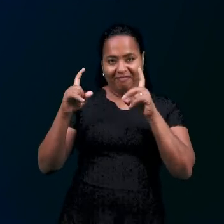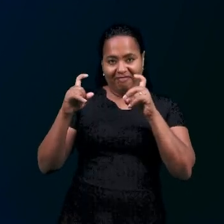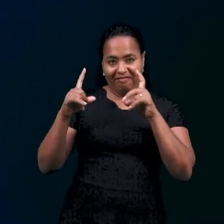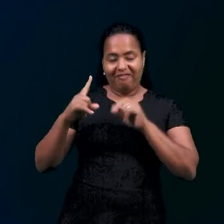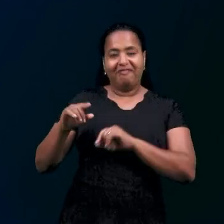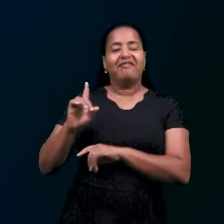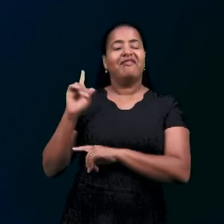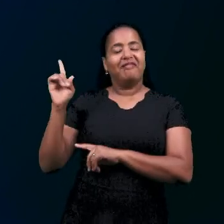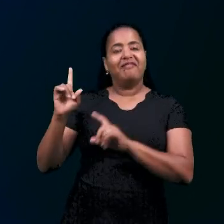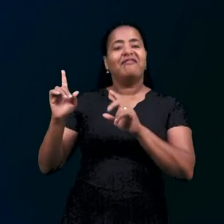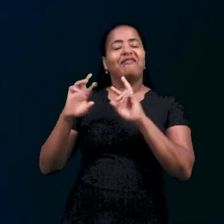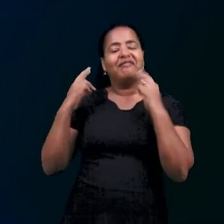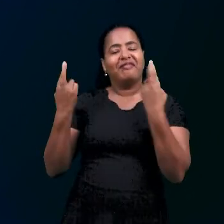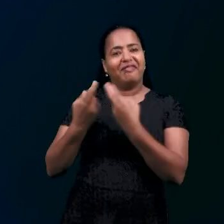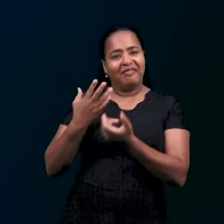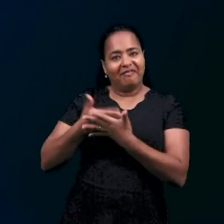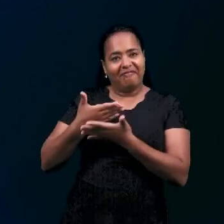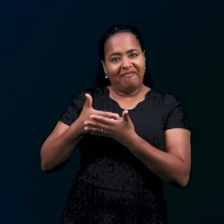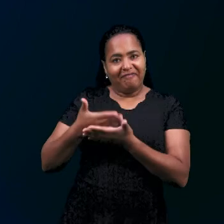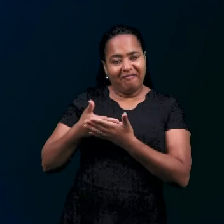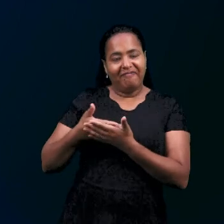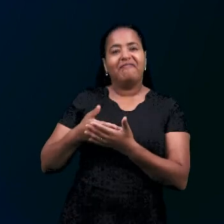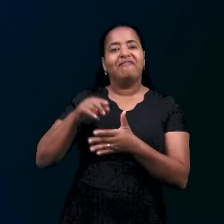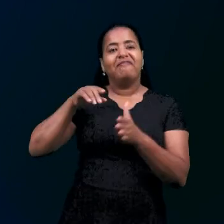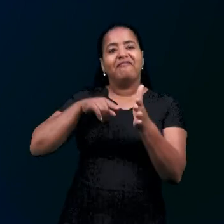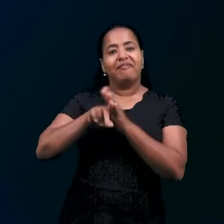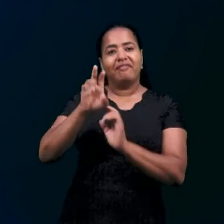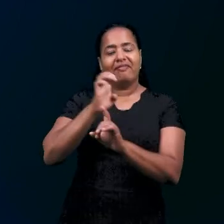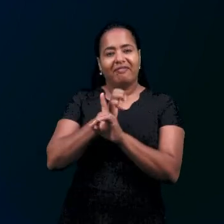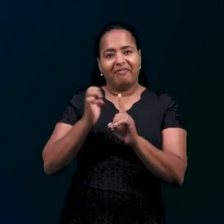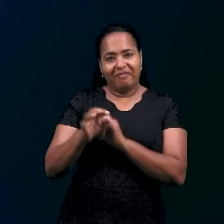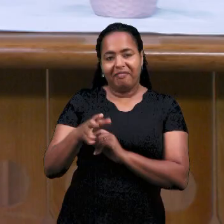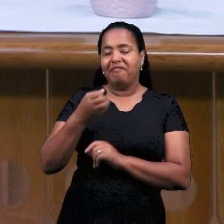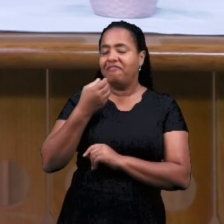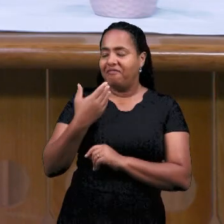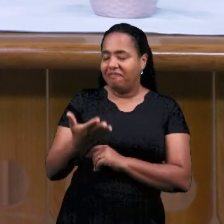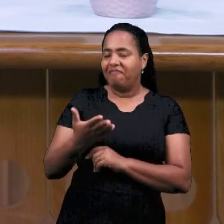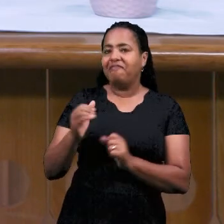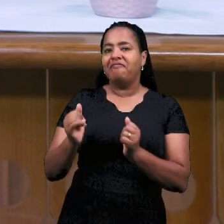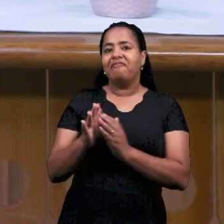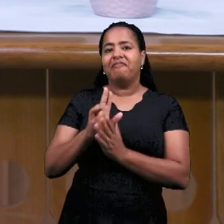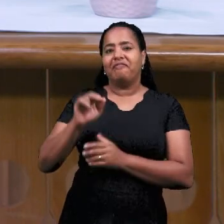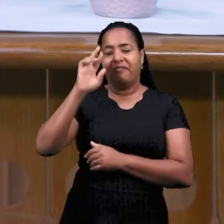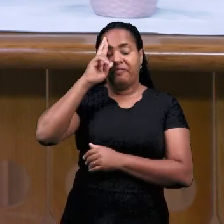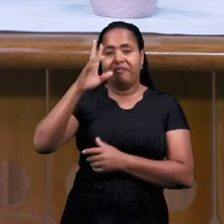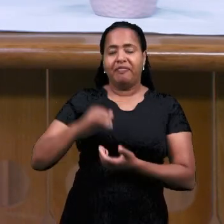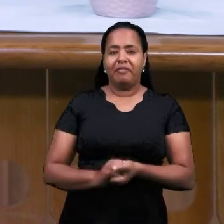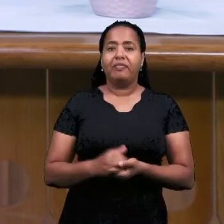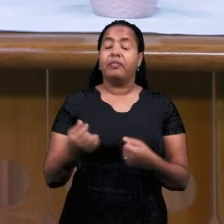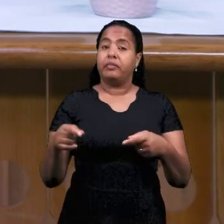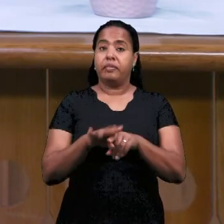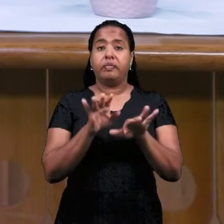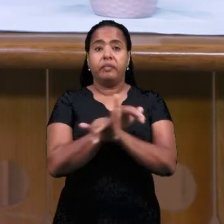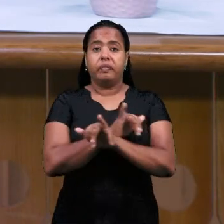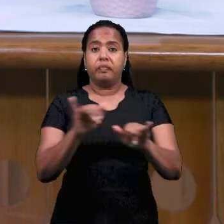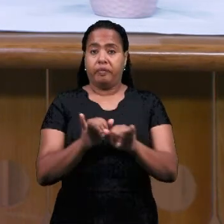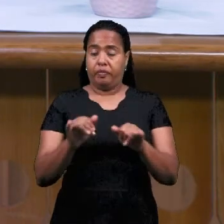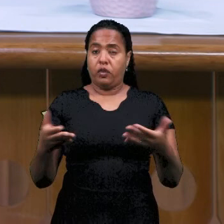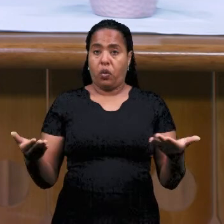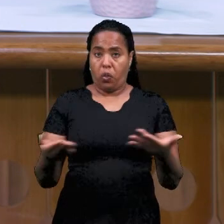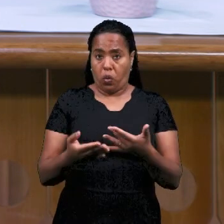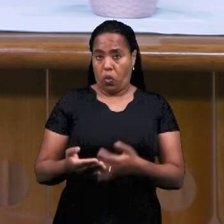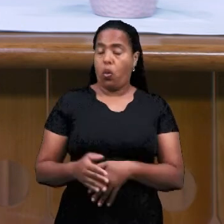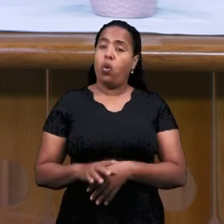réunis, en train d'étudier les questions de l'école biblique dominicale. Très bien, loué soit le nom du Seigneur. Je veux encore